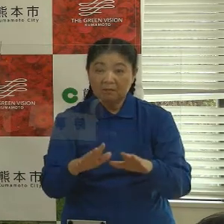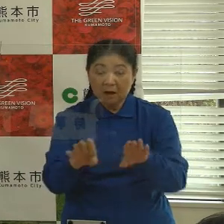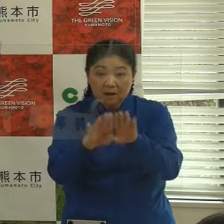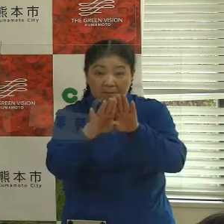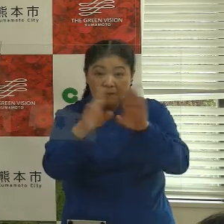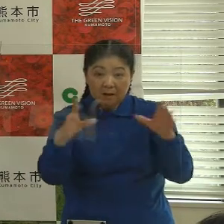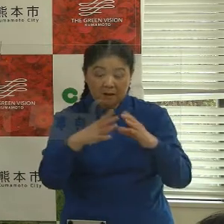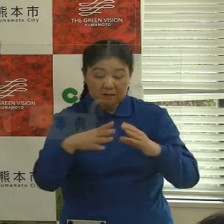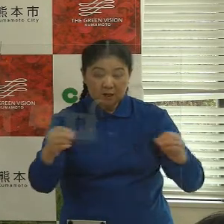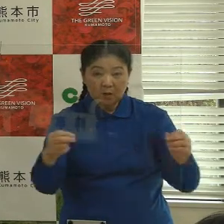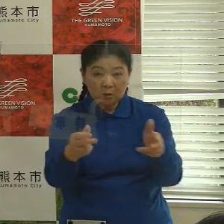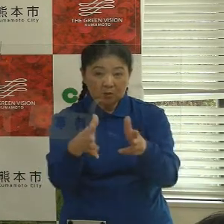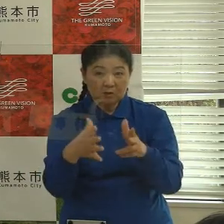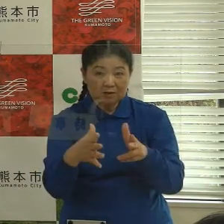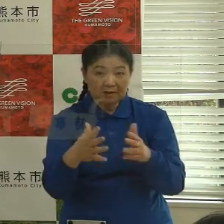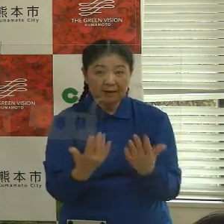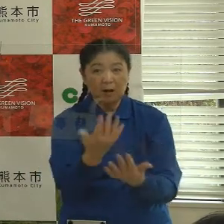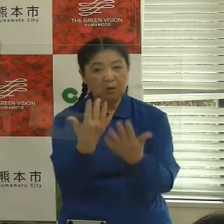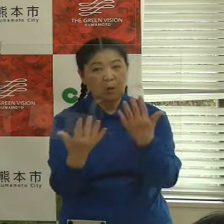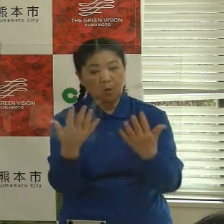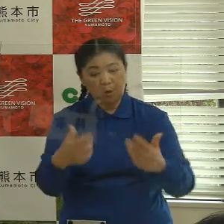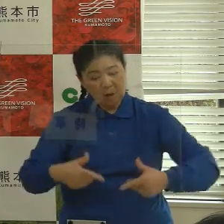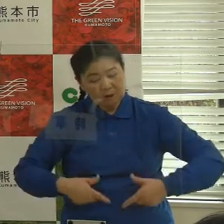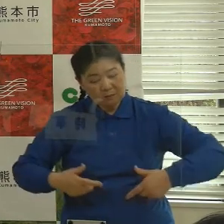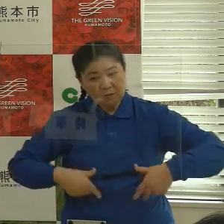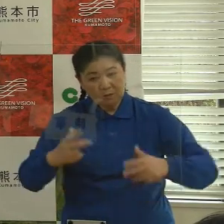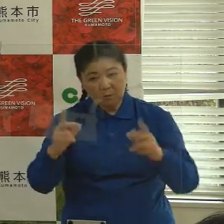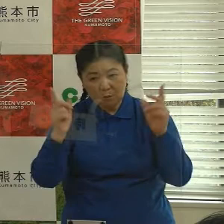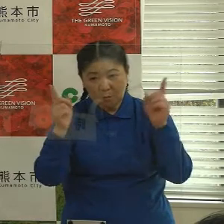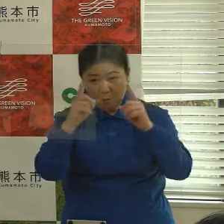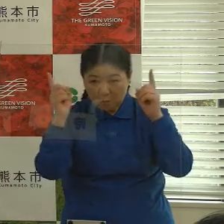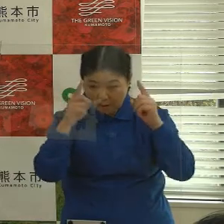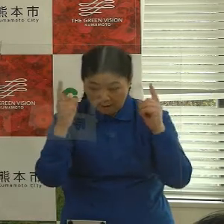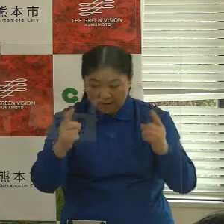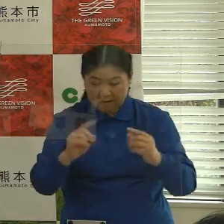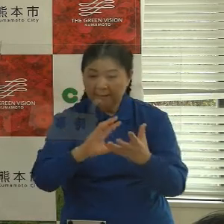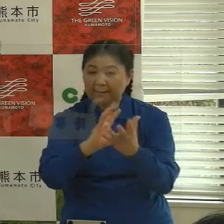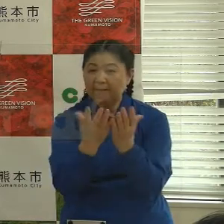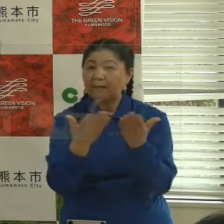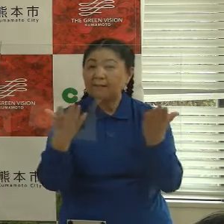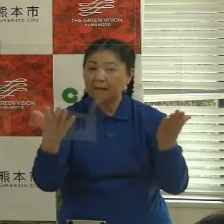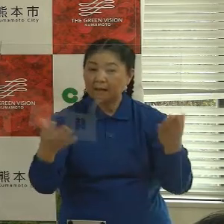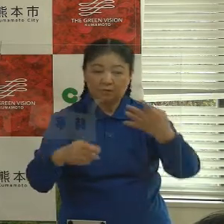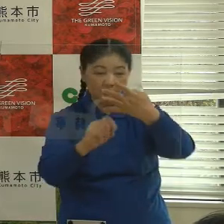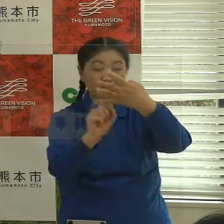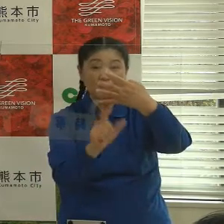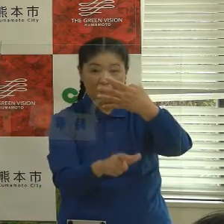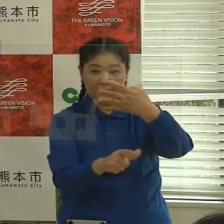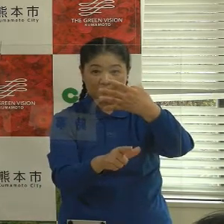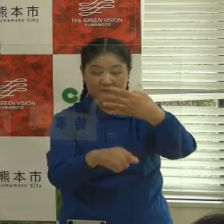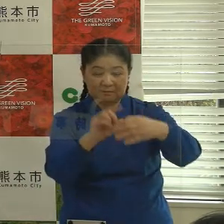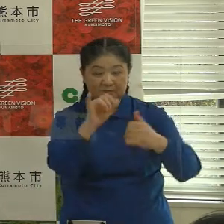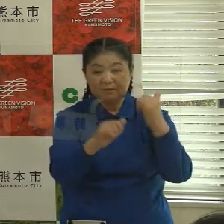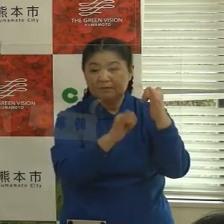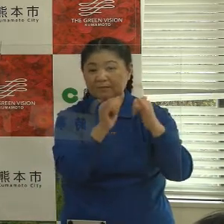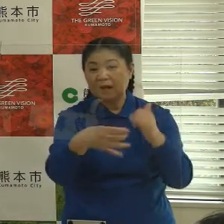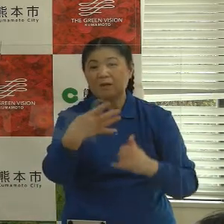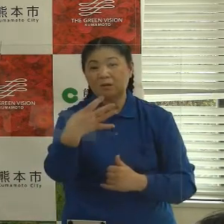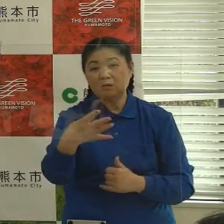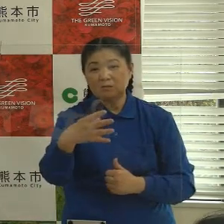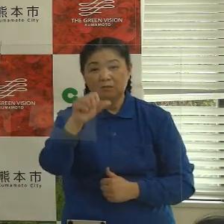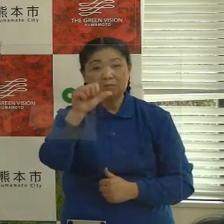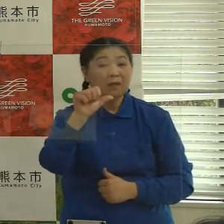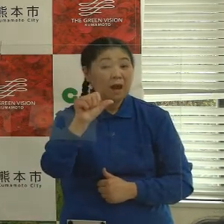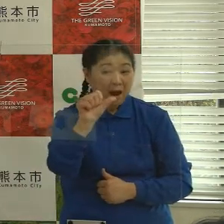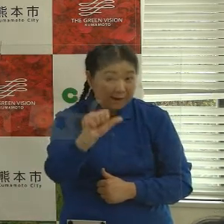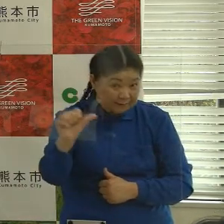催中の全国都市緑化熊本フェア熊本花博や4月に開催をいたします第4回アジア太平